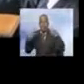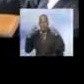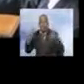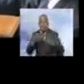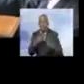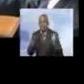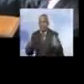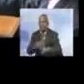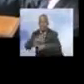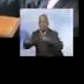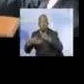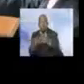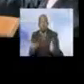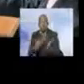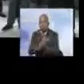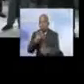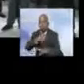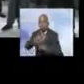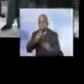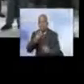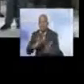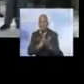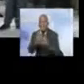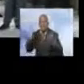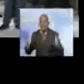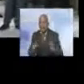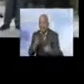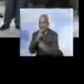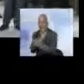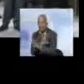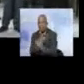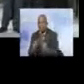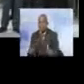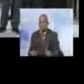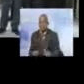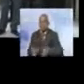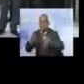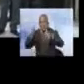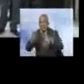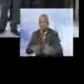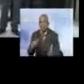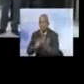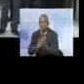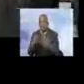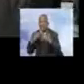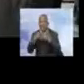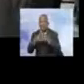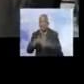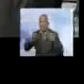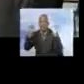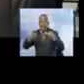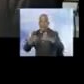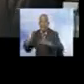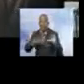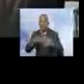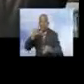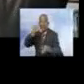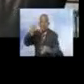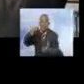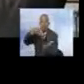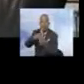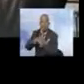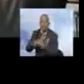données vers un centre de coordination. Tout a été passé en revue. À cela s'ajoutent ces machines qui ont des capacités de production de 3000 cartes par